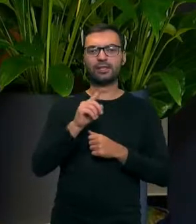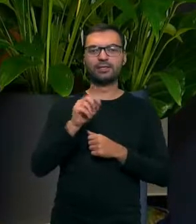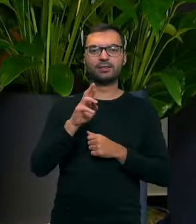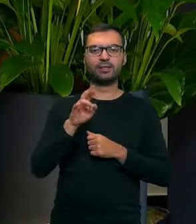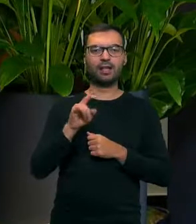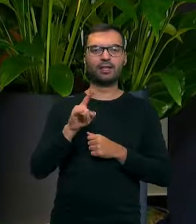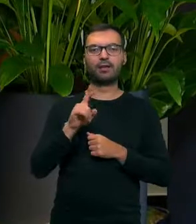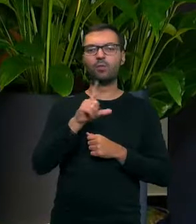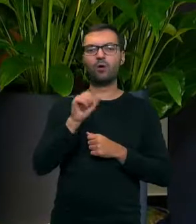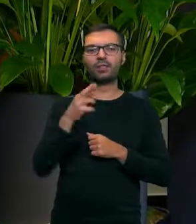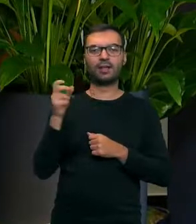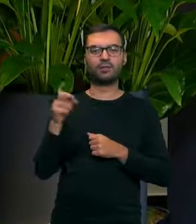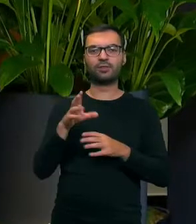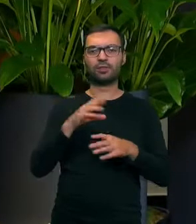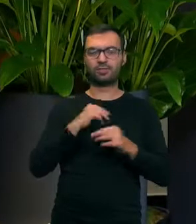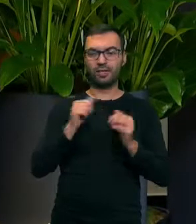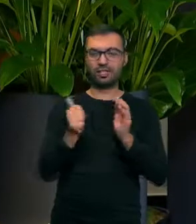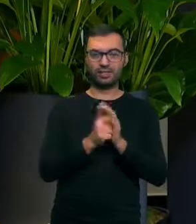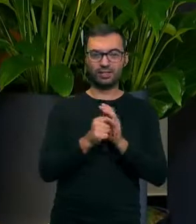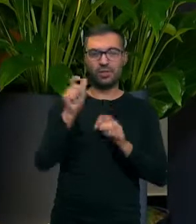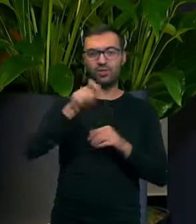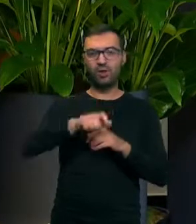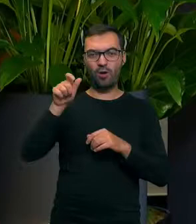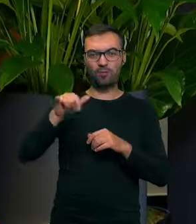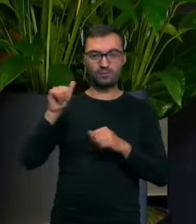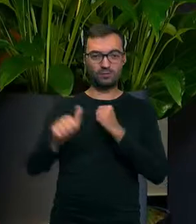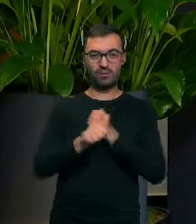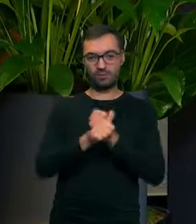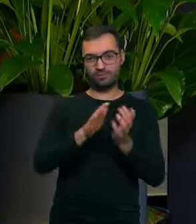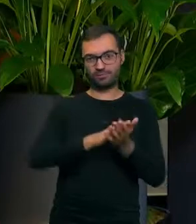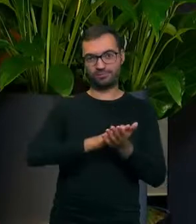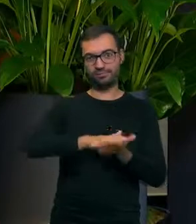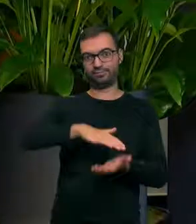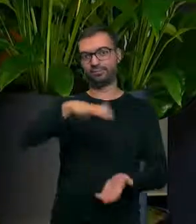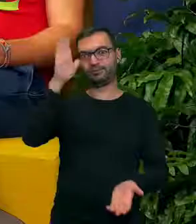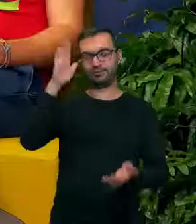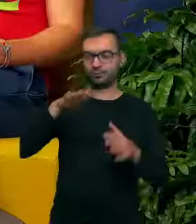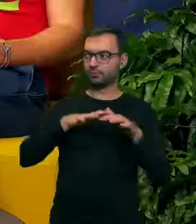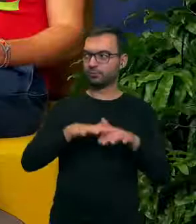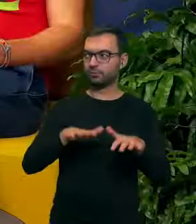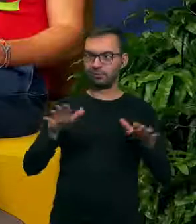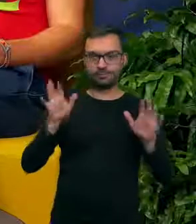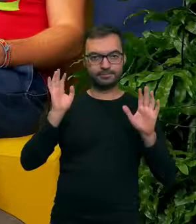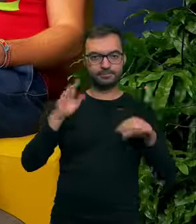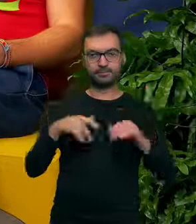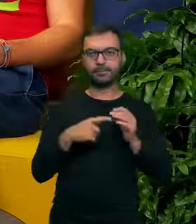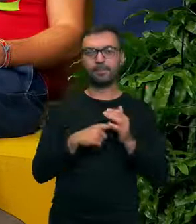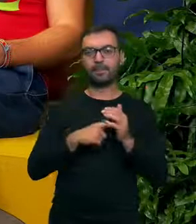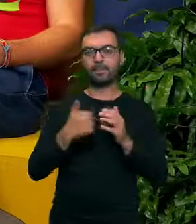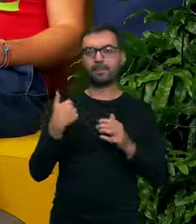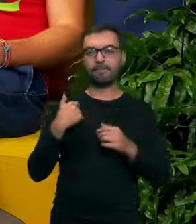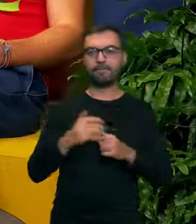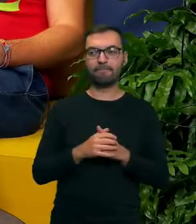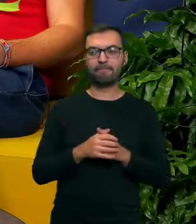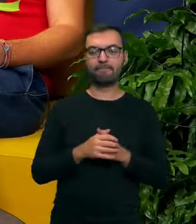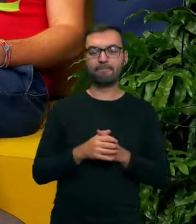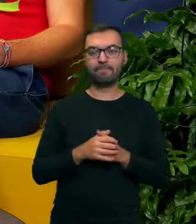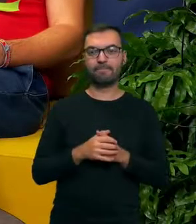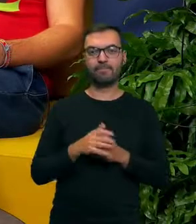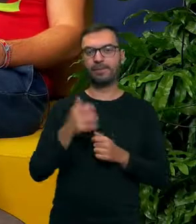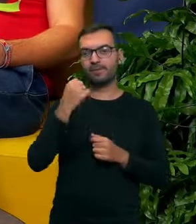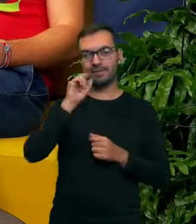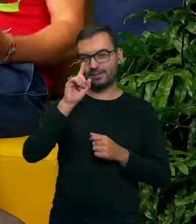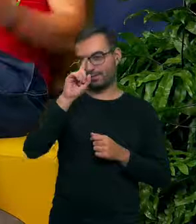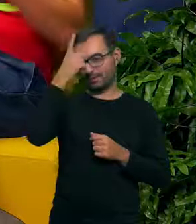Łazarewicza 16 tomów jego dokumentacji do tej książki. Dużo, ale tam był taki myk